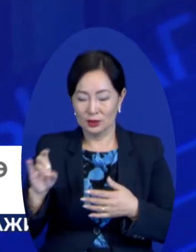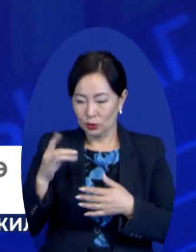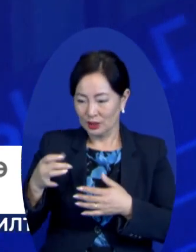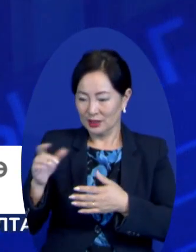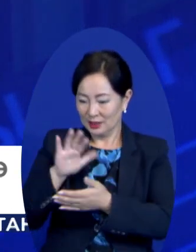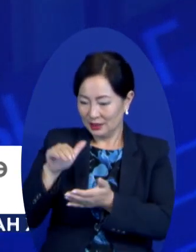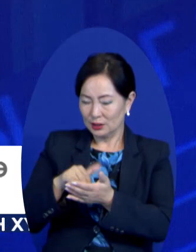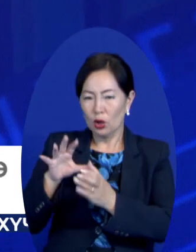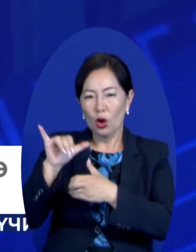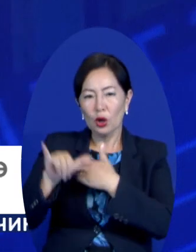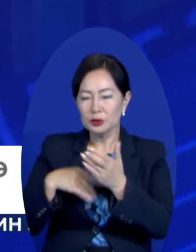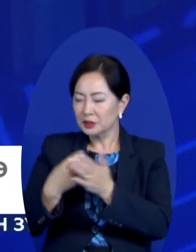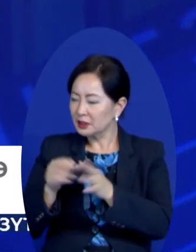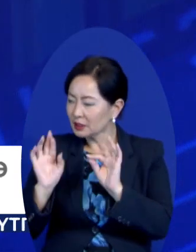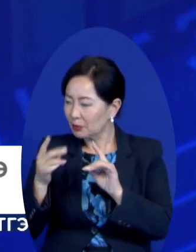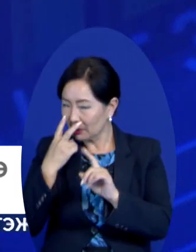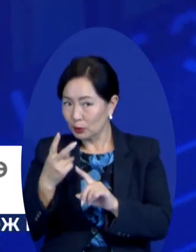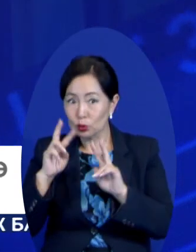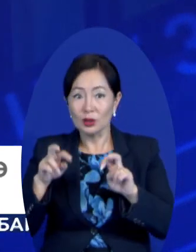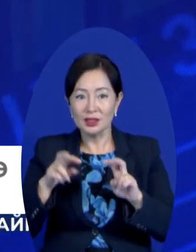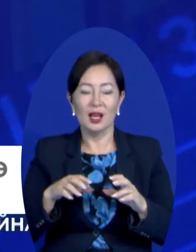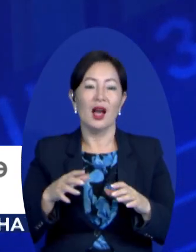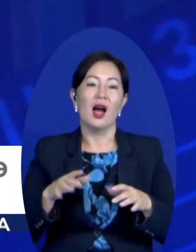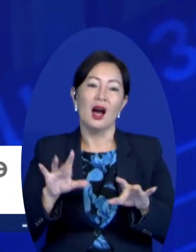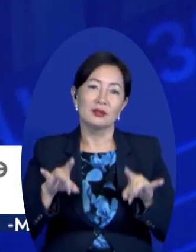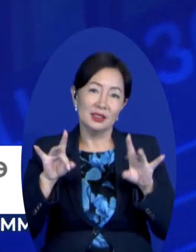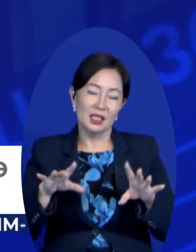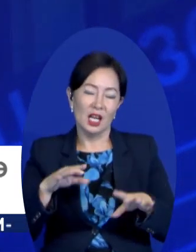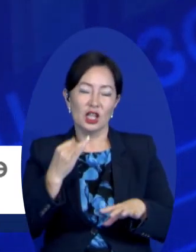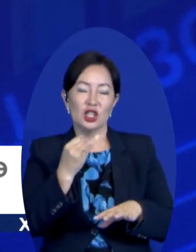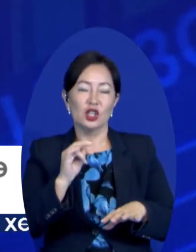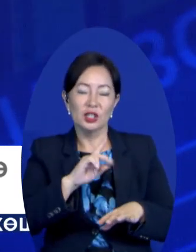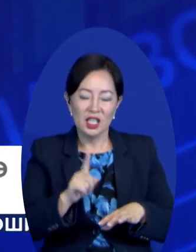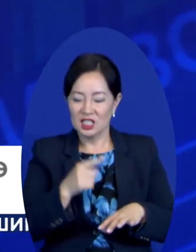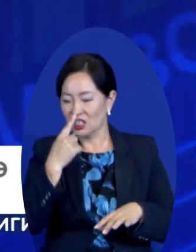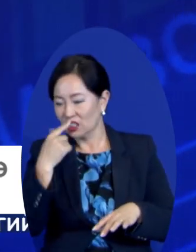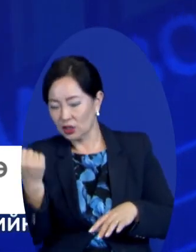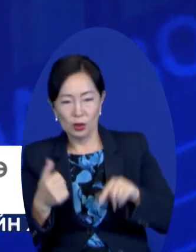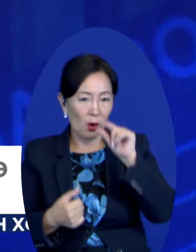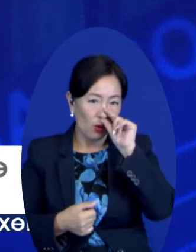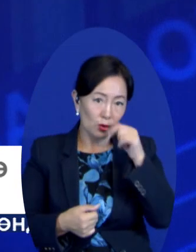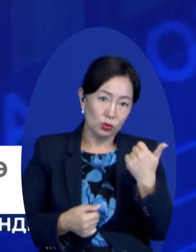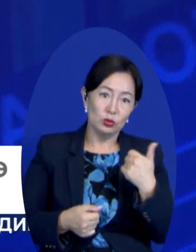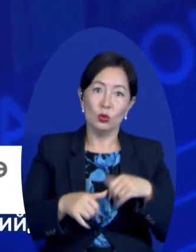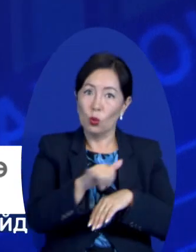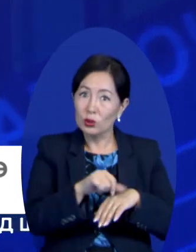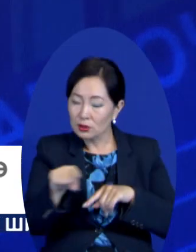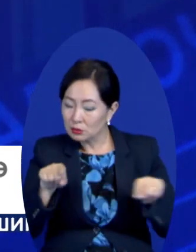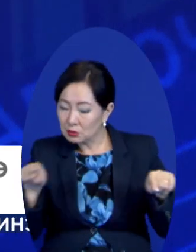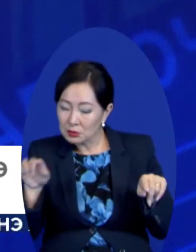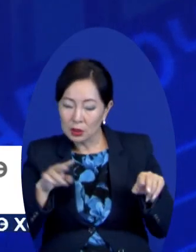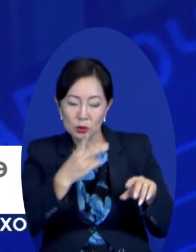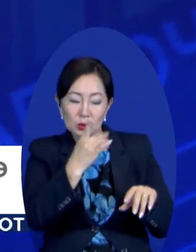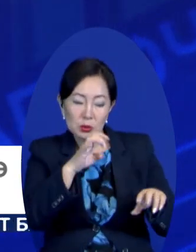жишгийг судалсан л да. За Австрали, Индонез, за манай хоёр хөрш бүгд найрамдах хятад ард улс болон Оросын холбооны улсын нүүрс